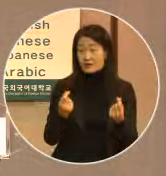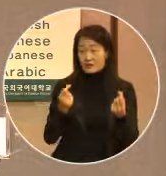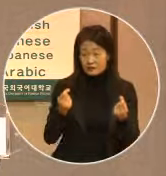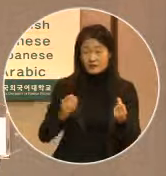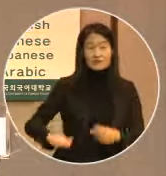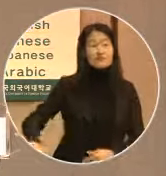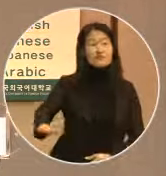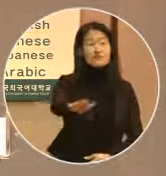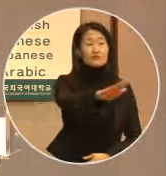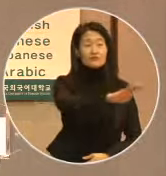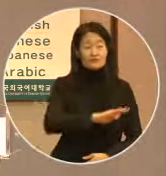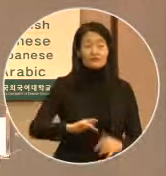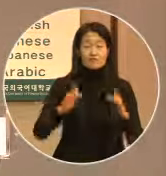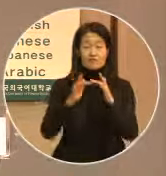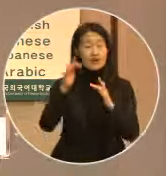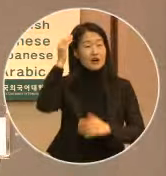여러분들에게